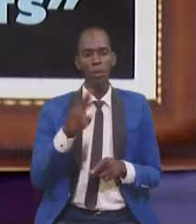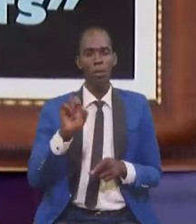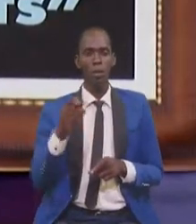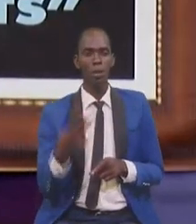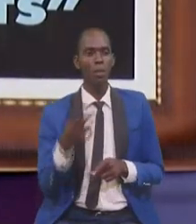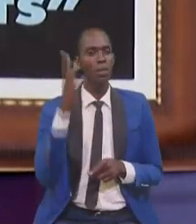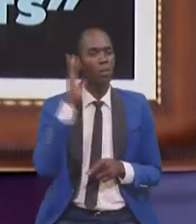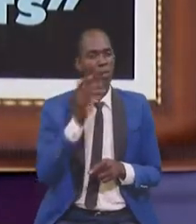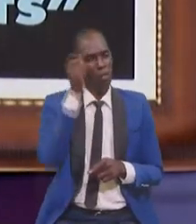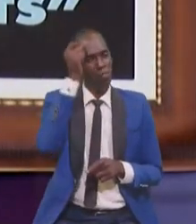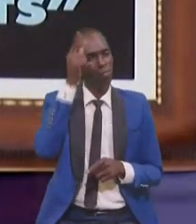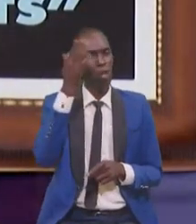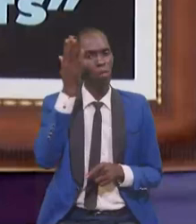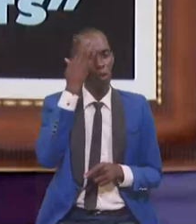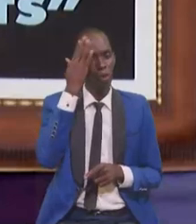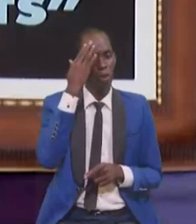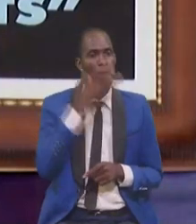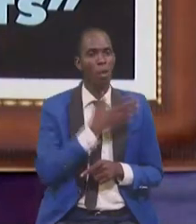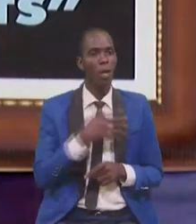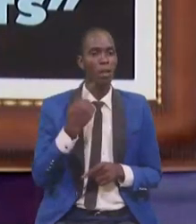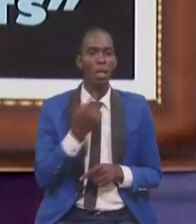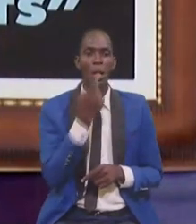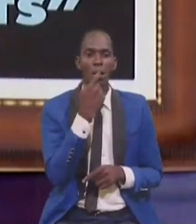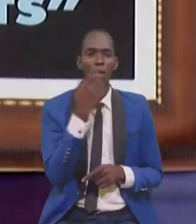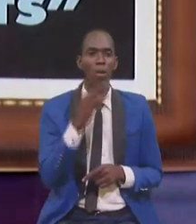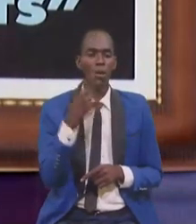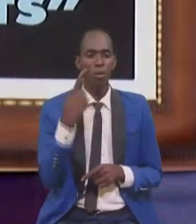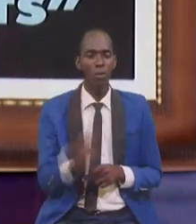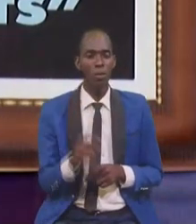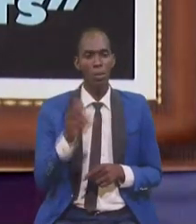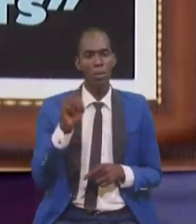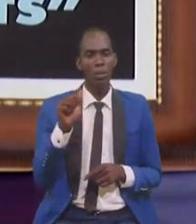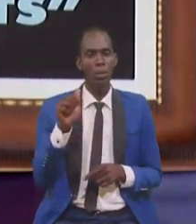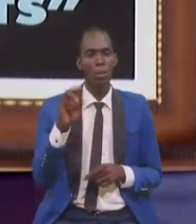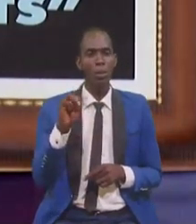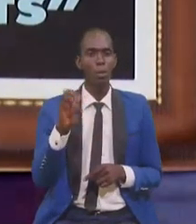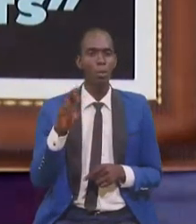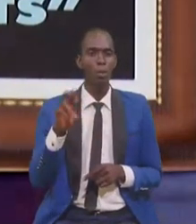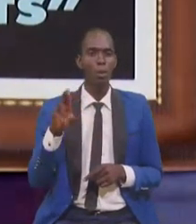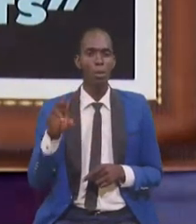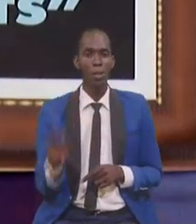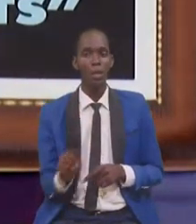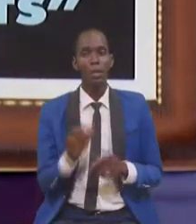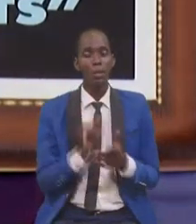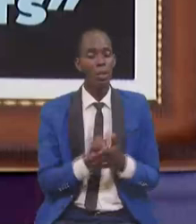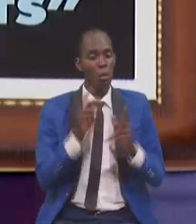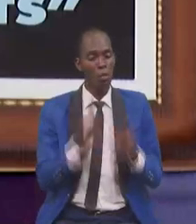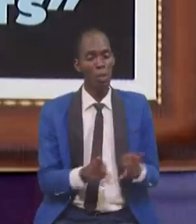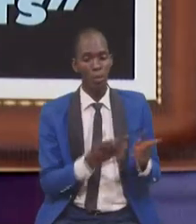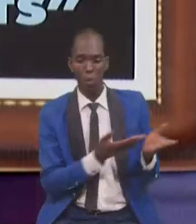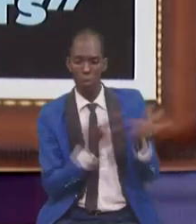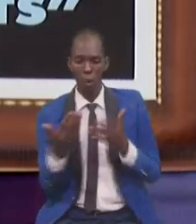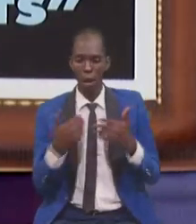Le cœur des hommes légers sera intelligent pour comprendre, et la langue de ceux qui